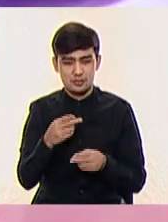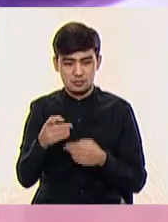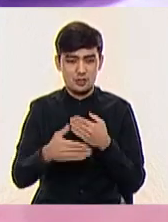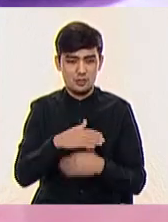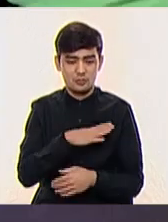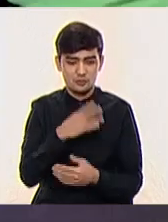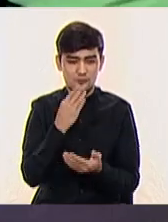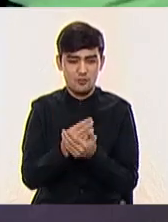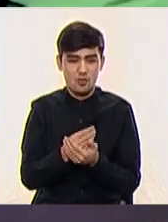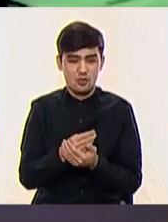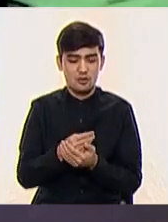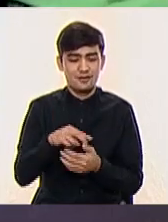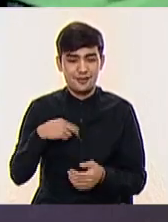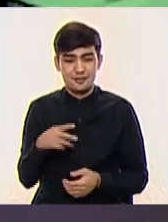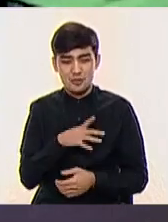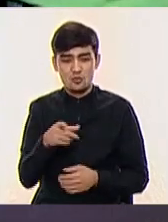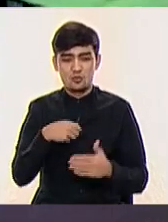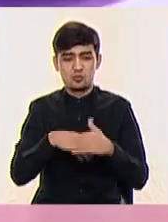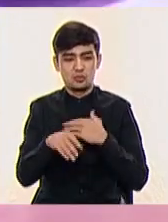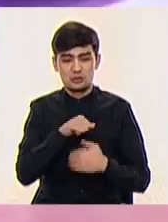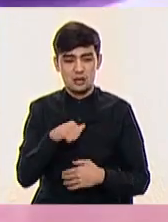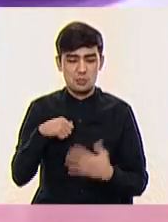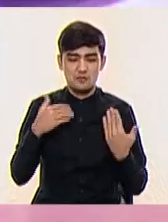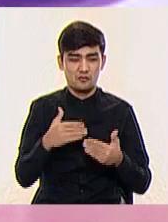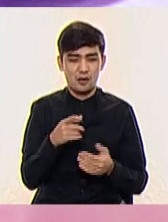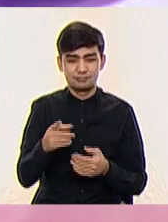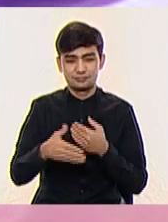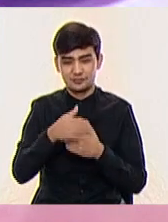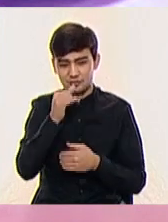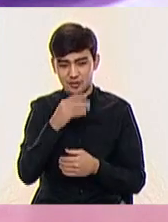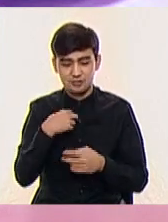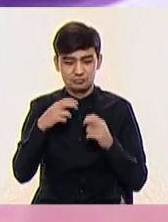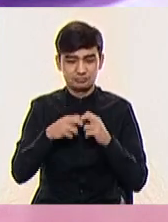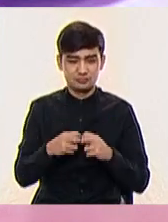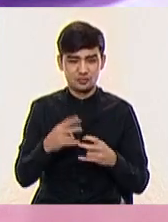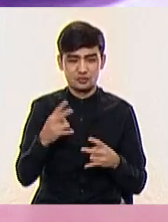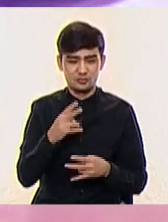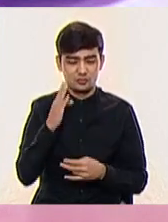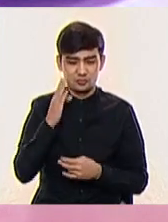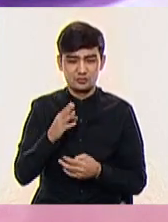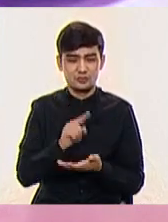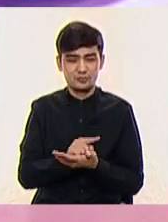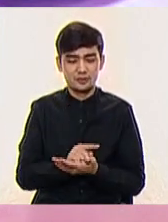освободил свою занимаем должность то есть предусмотреть наказание до